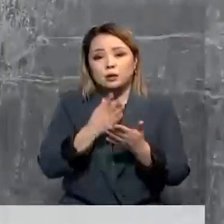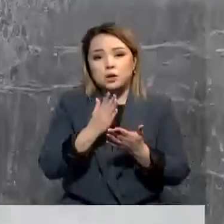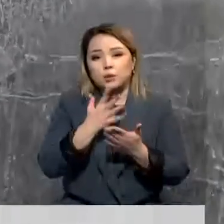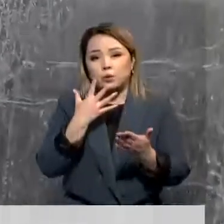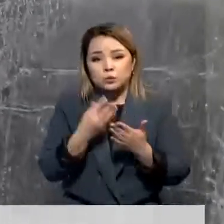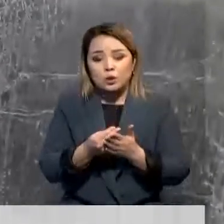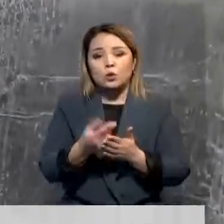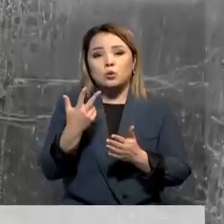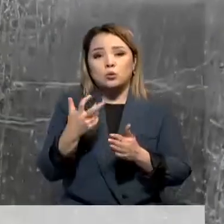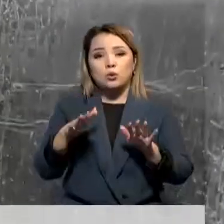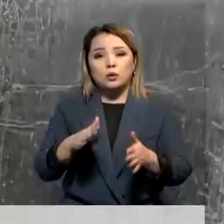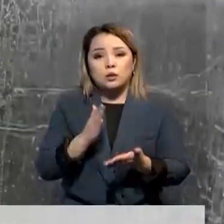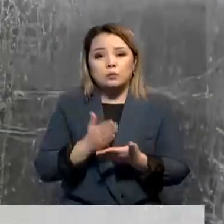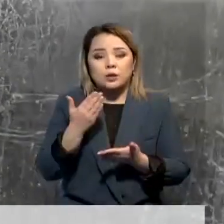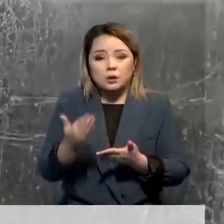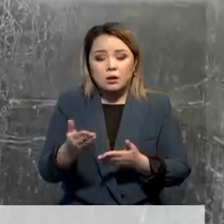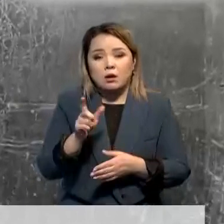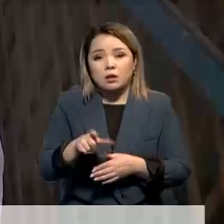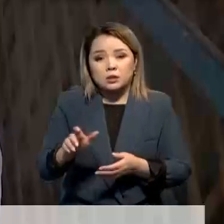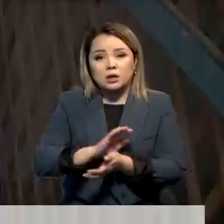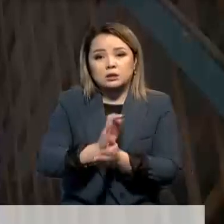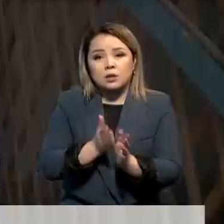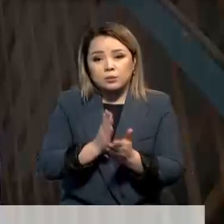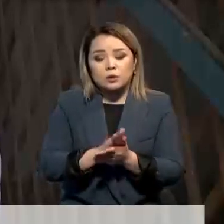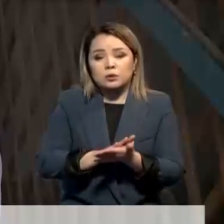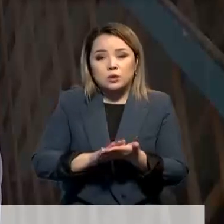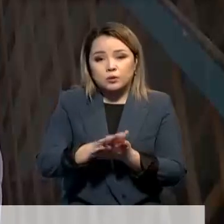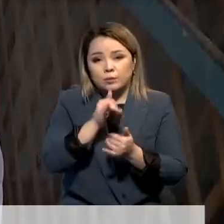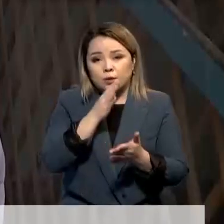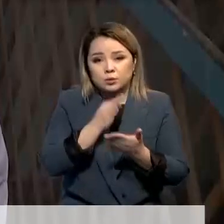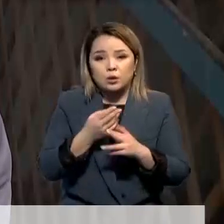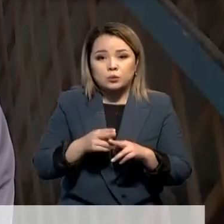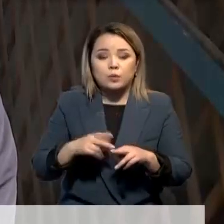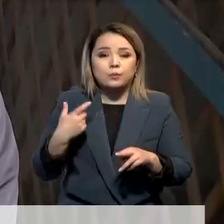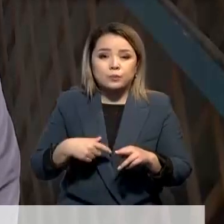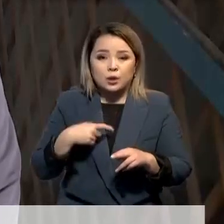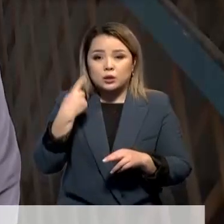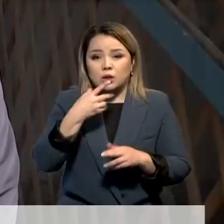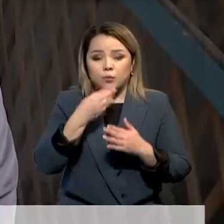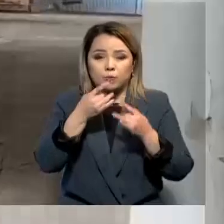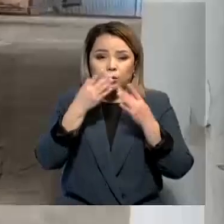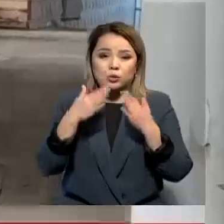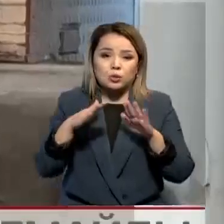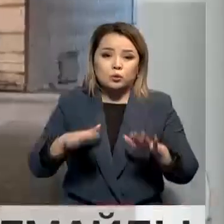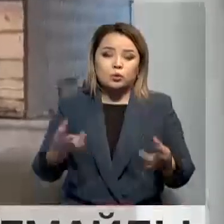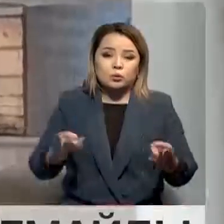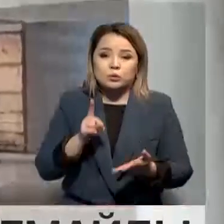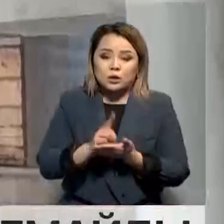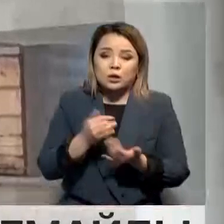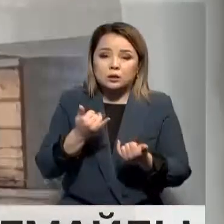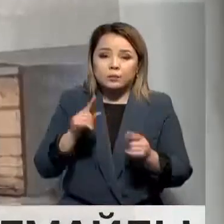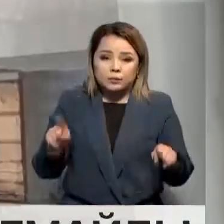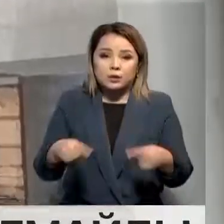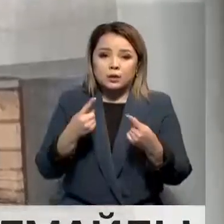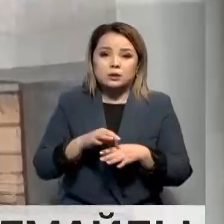ғой. Сосын 300 орындық болса, адамдар сыймайды, болмайды. Бізге бір өзіміздің жеке мәдениет үйі керек. Мәдениет үйін